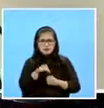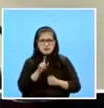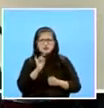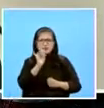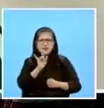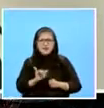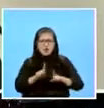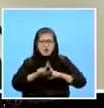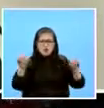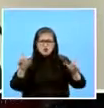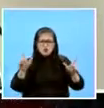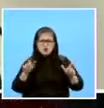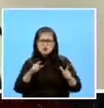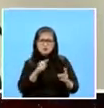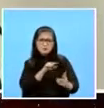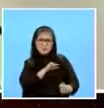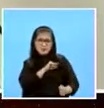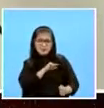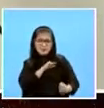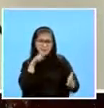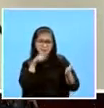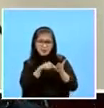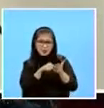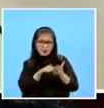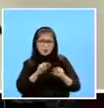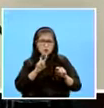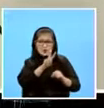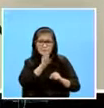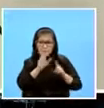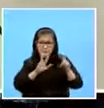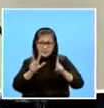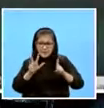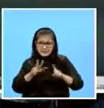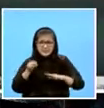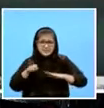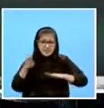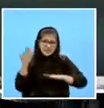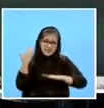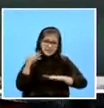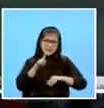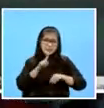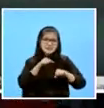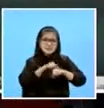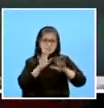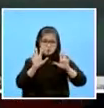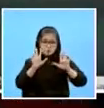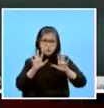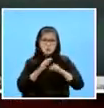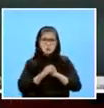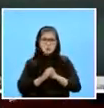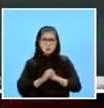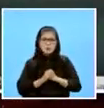pemilu 2019. Dan dalam sidang yang digelar sejak pukul 10 pagi hari tadi dihadiri oleh tiga partai politik,